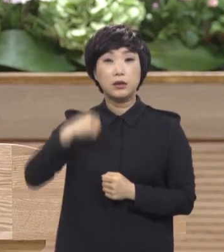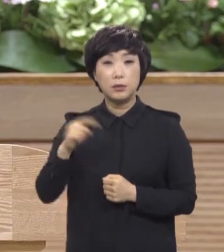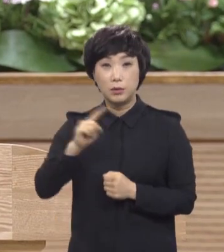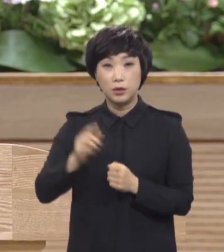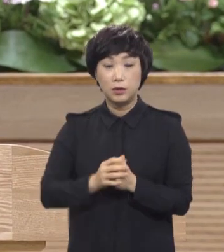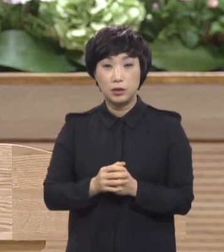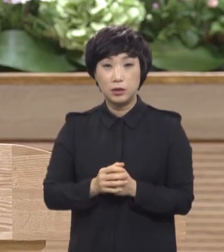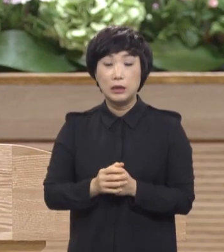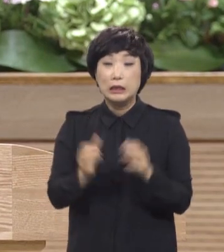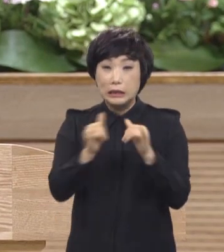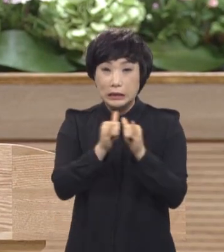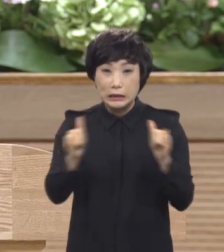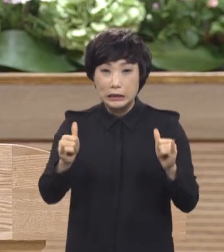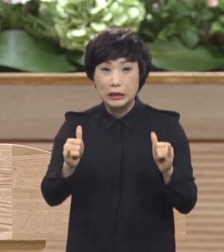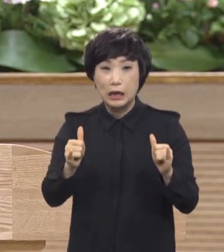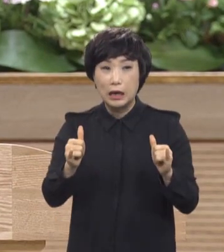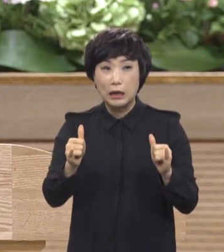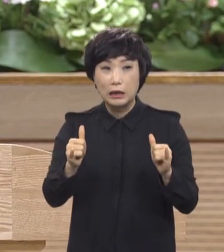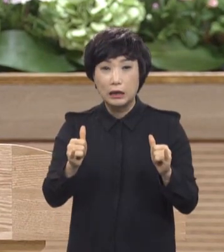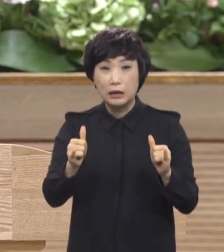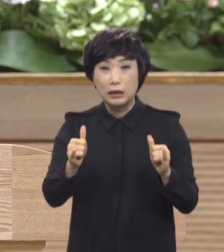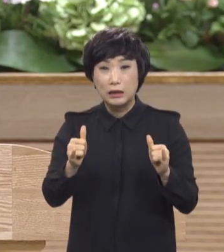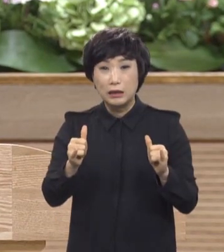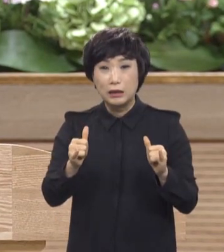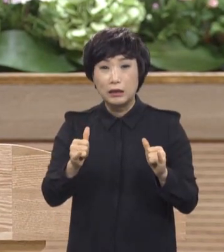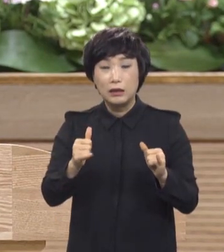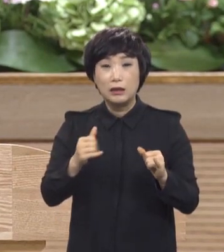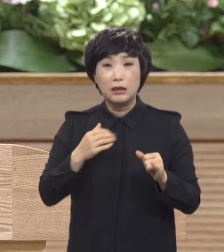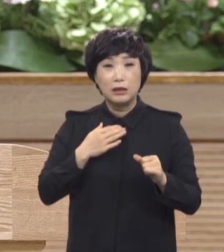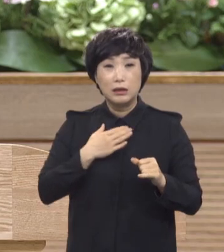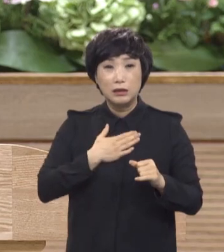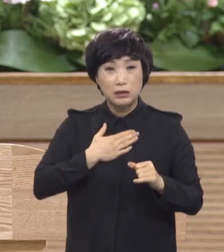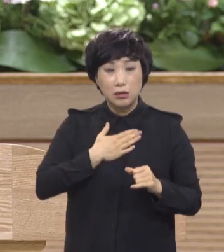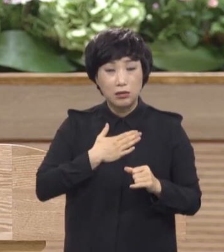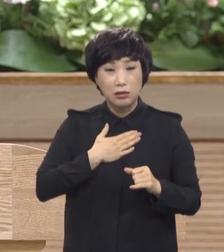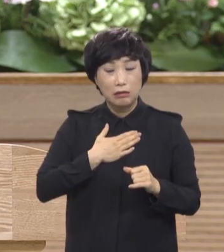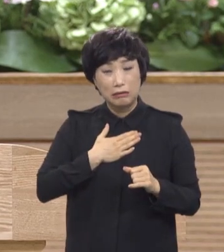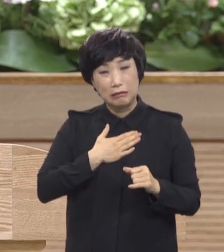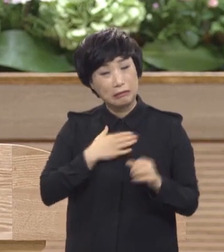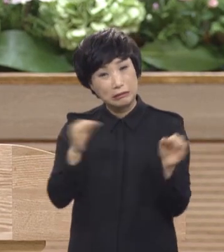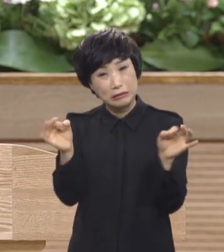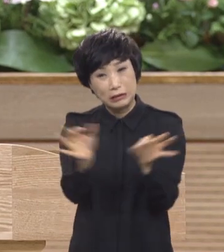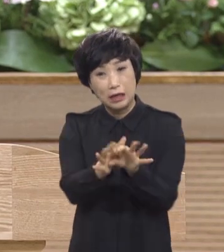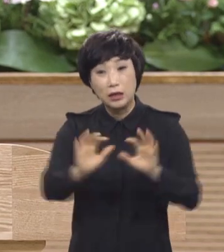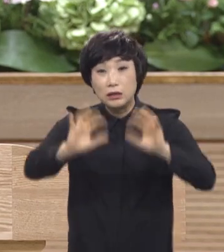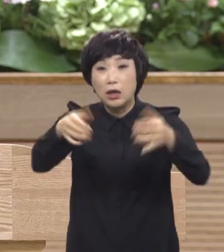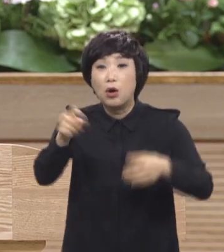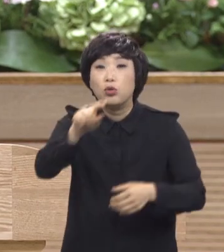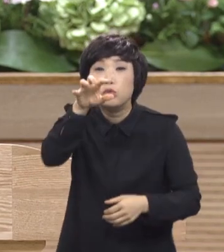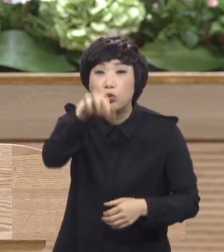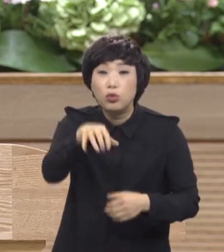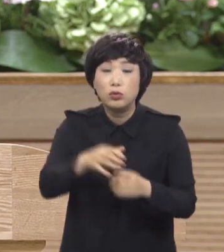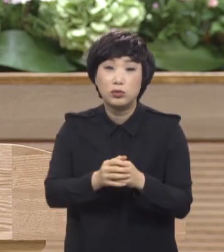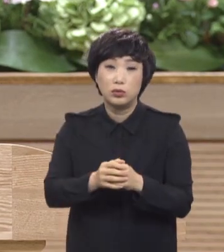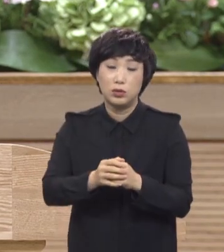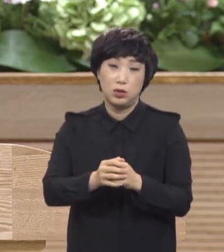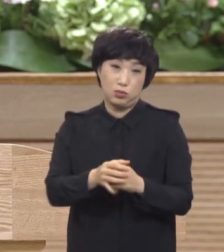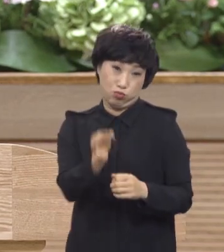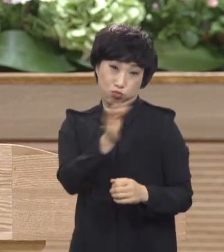인간미가 보이지 않는 그런 나라들이 돈 있는 부자